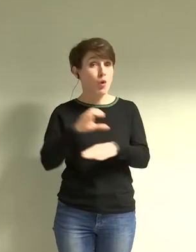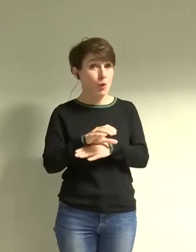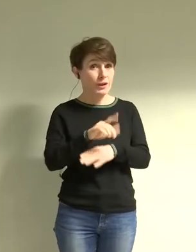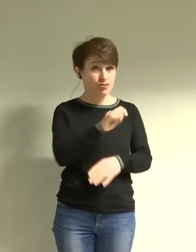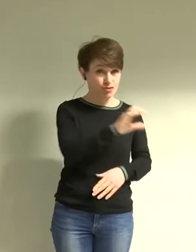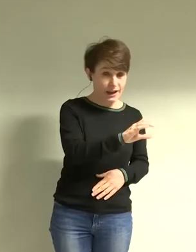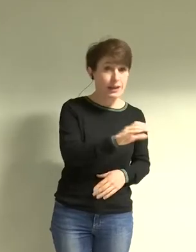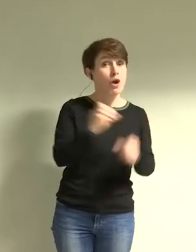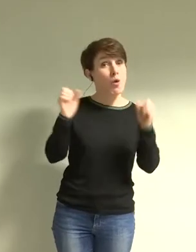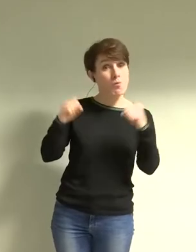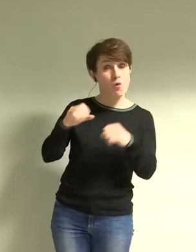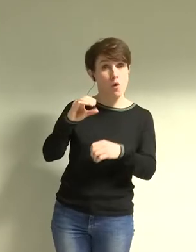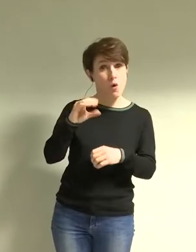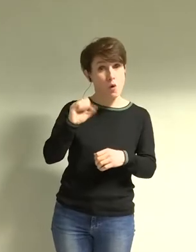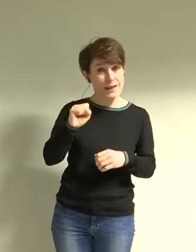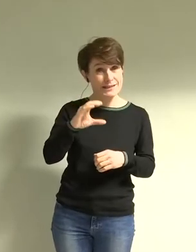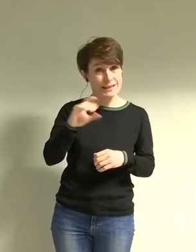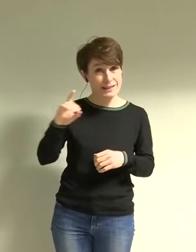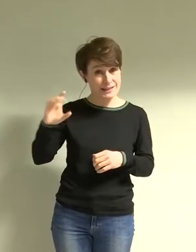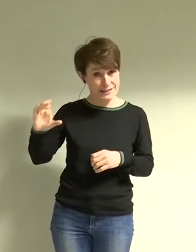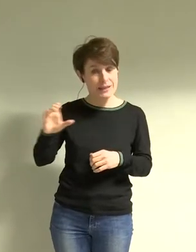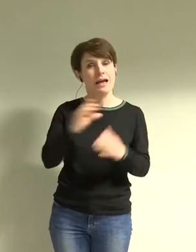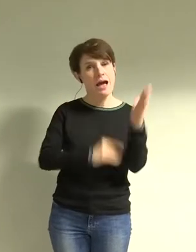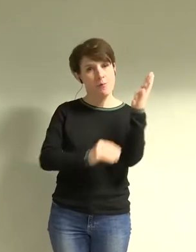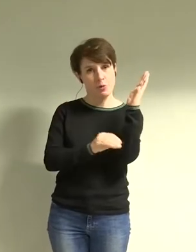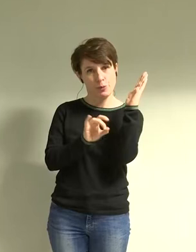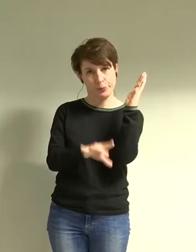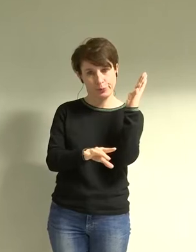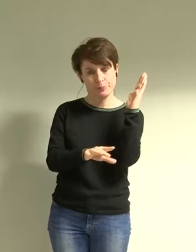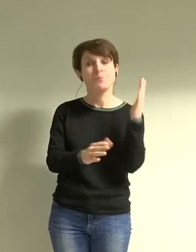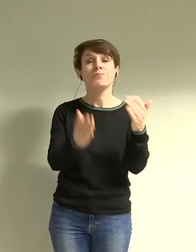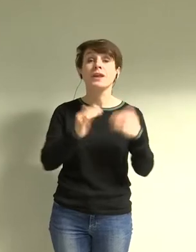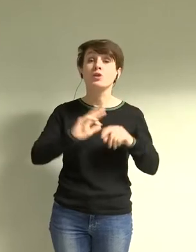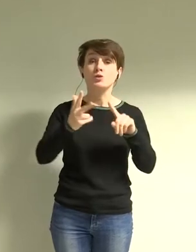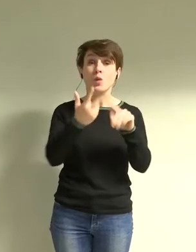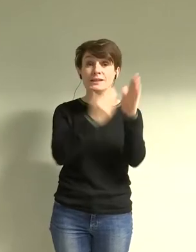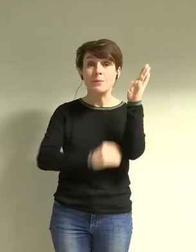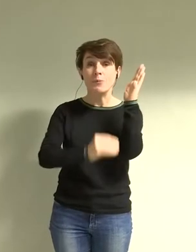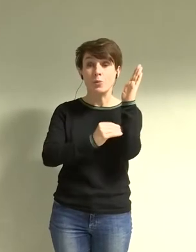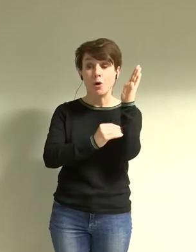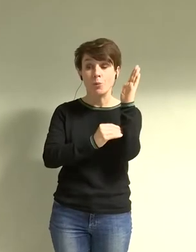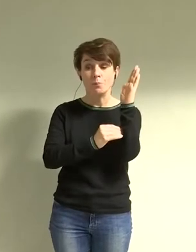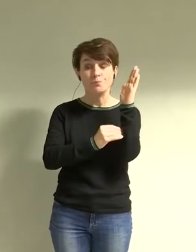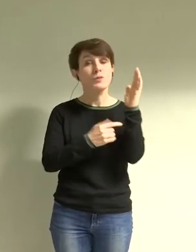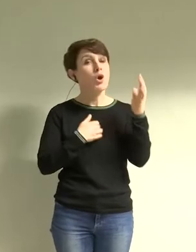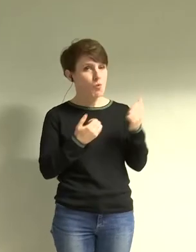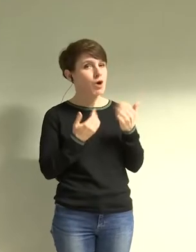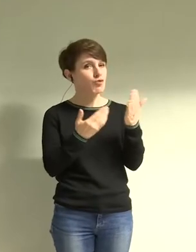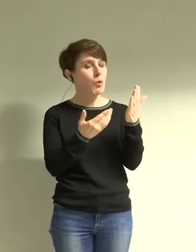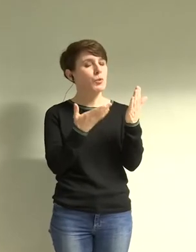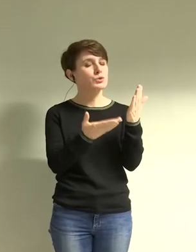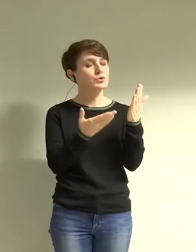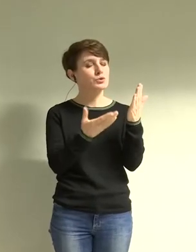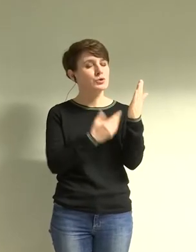ou essayer d'aider ses aoc amendement repoussé troisième amendement je propose qu'on repousse l'amendement